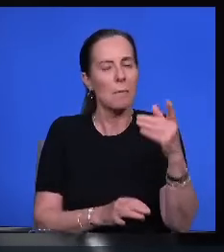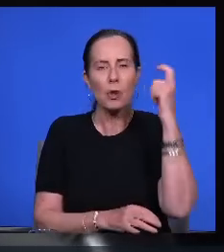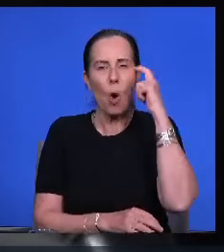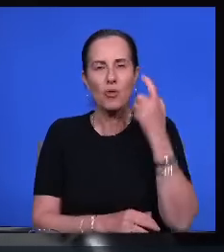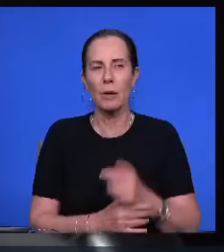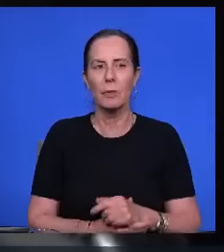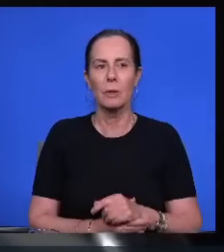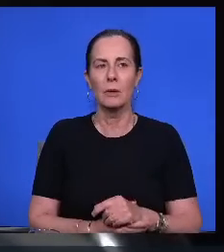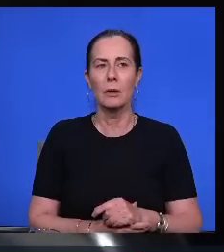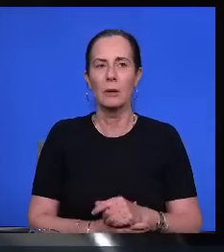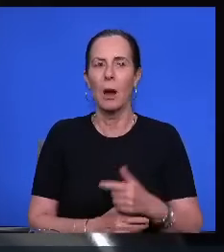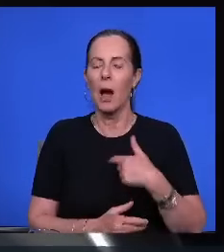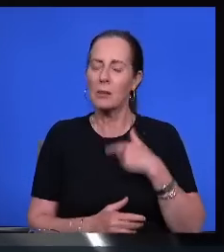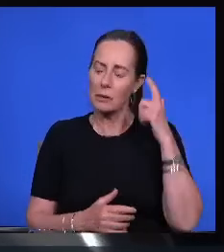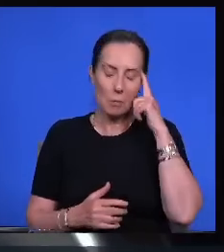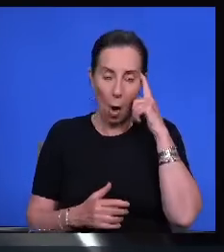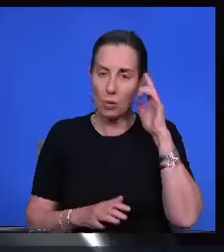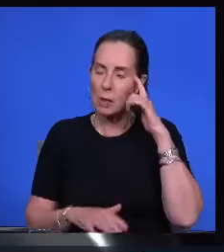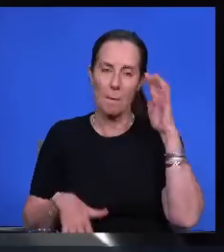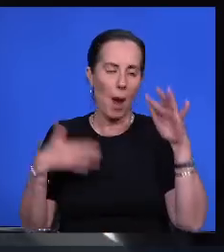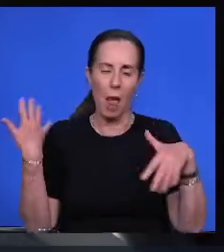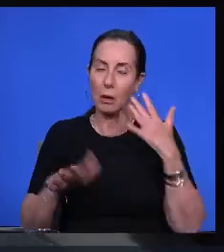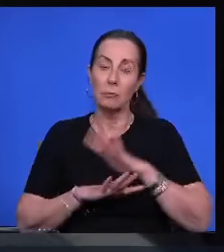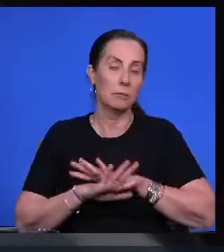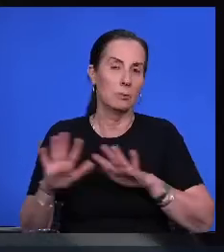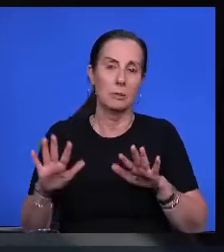בלגן, סרטים רציניים.